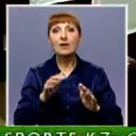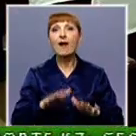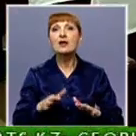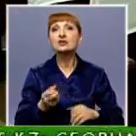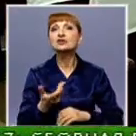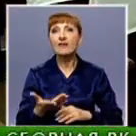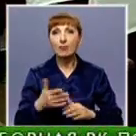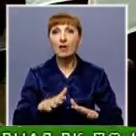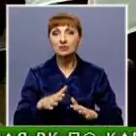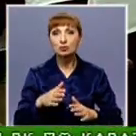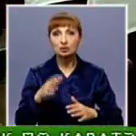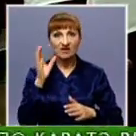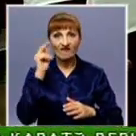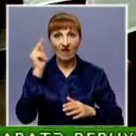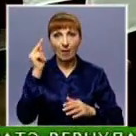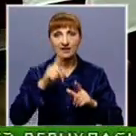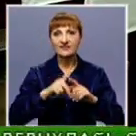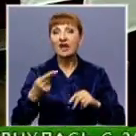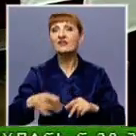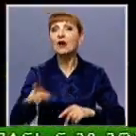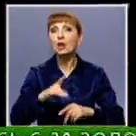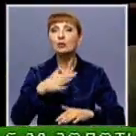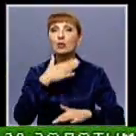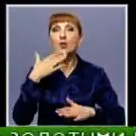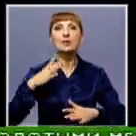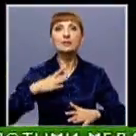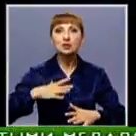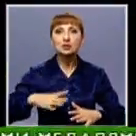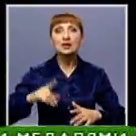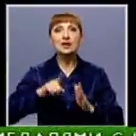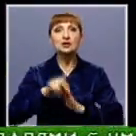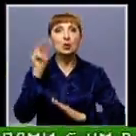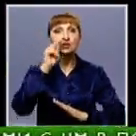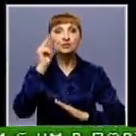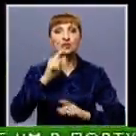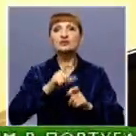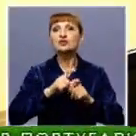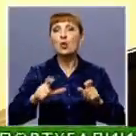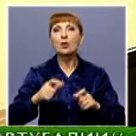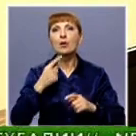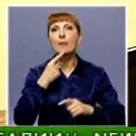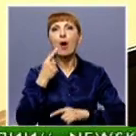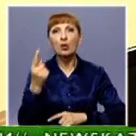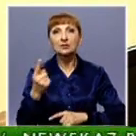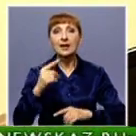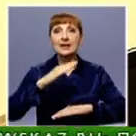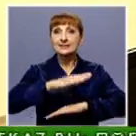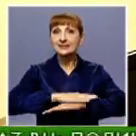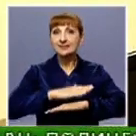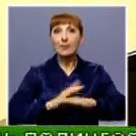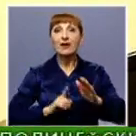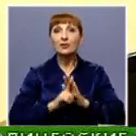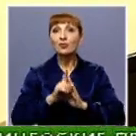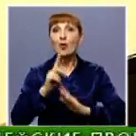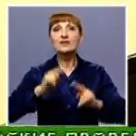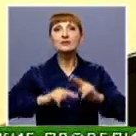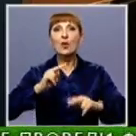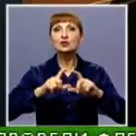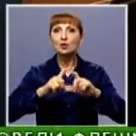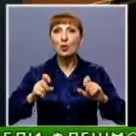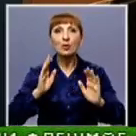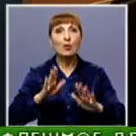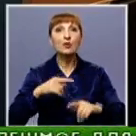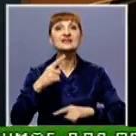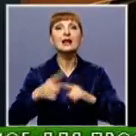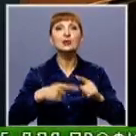мест в образовательных учреждениях этого района многим пришлось начать учебный год в школах подаль. Сесть за парты ученики в новом отстроенном здании смогут